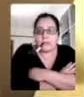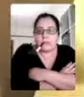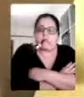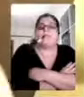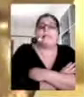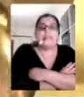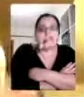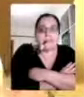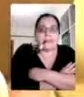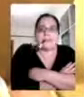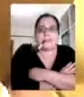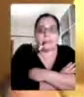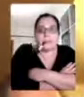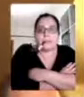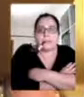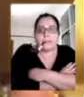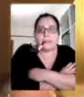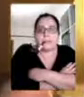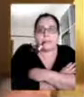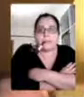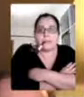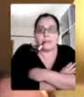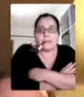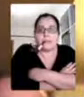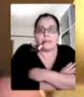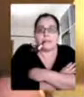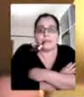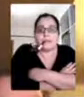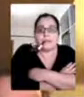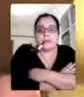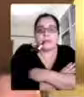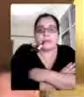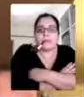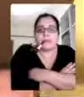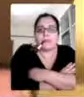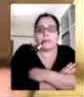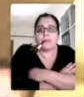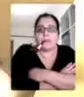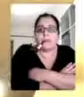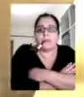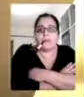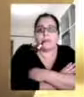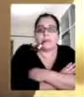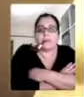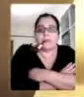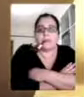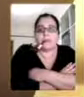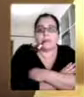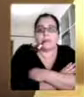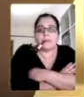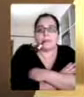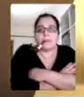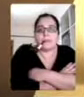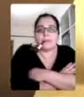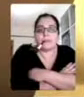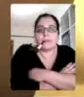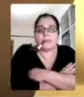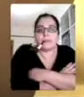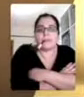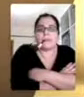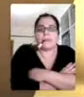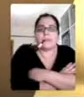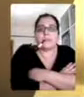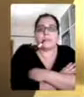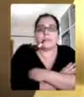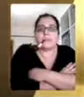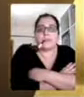Tütünü saklamanın en iyi metodu. Evet. Şimdi arkadaşlar bu Amerika'da bildiğim kadarıyla benim İngiltere'de